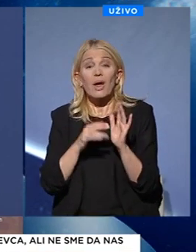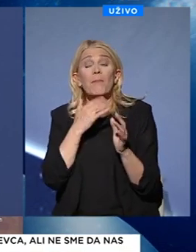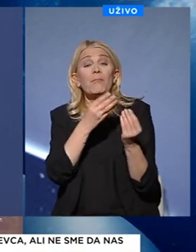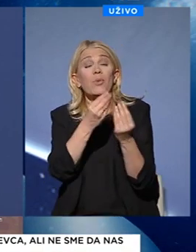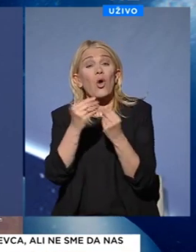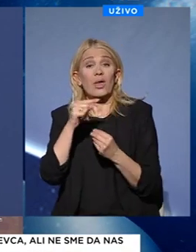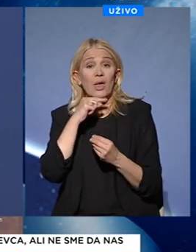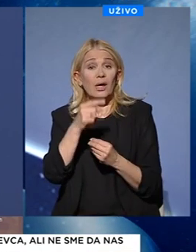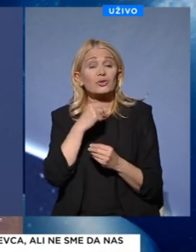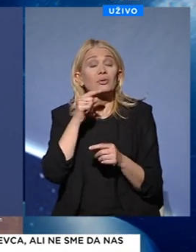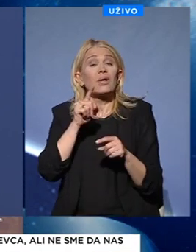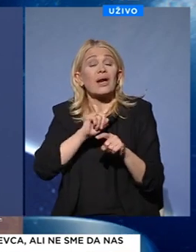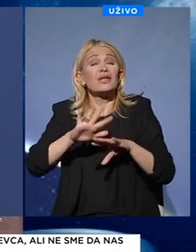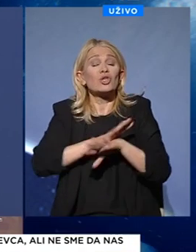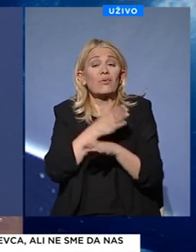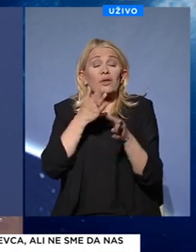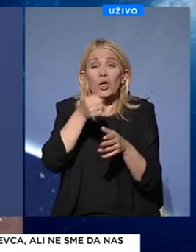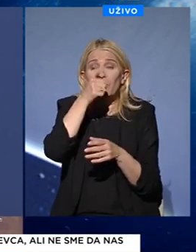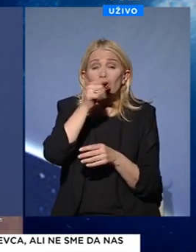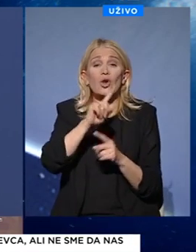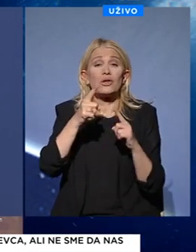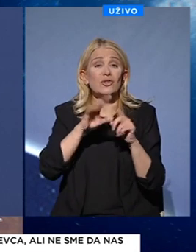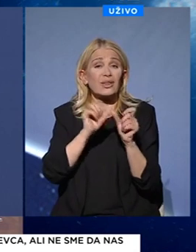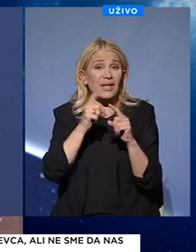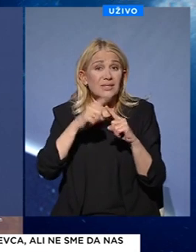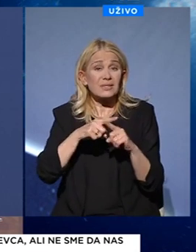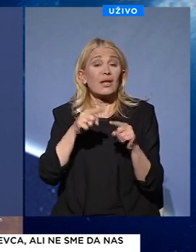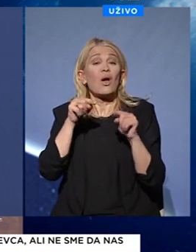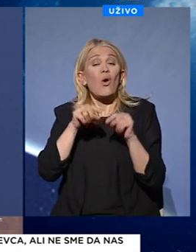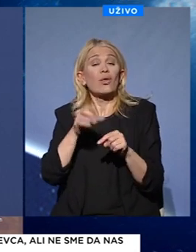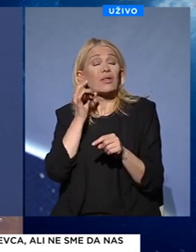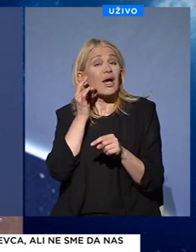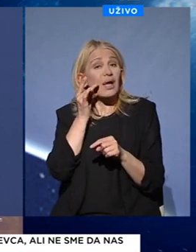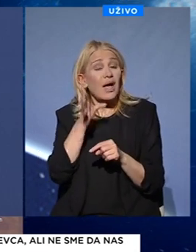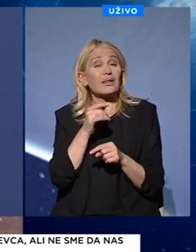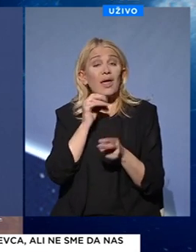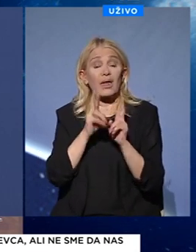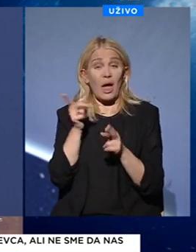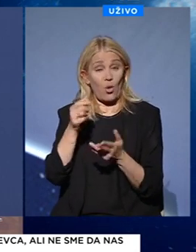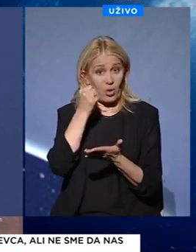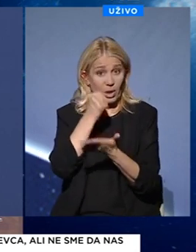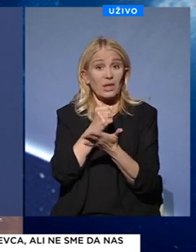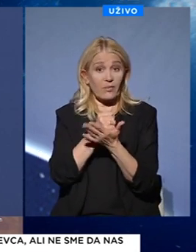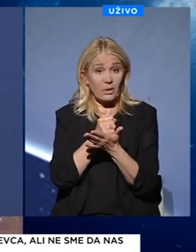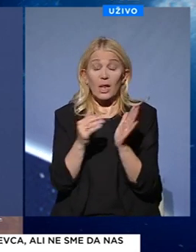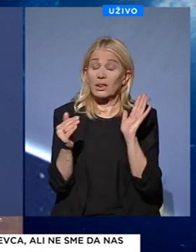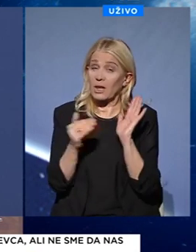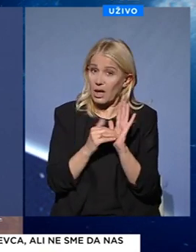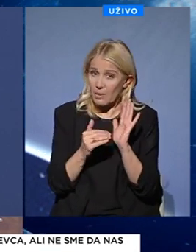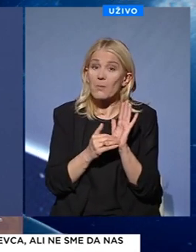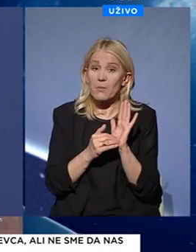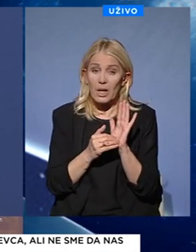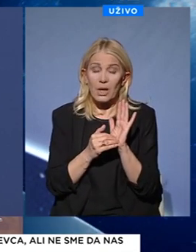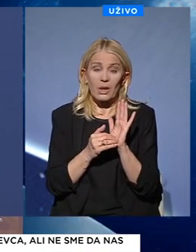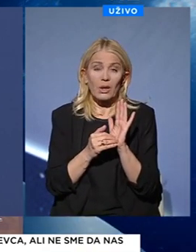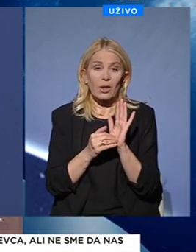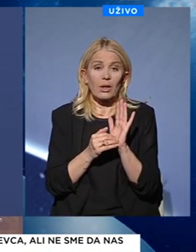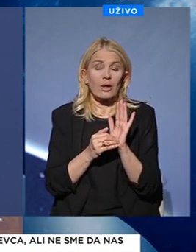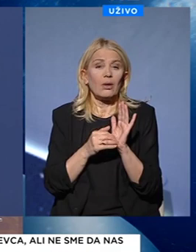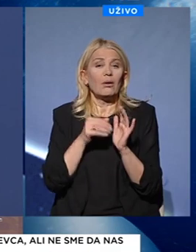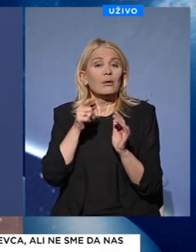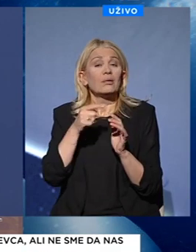pacijenti kažu da su nezadovoljni time što nisu testirani onda kada je, kako oni tvrde, trebalo. Te molba